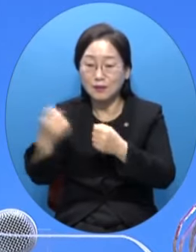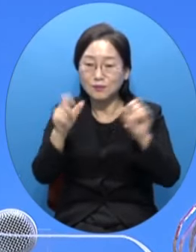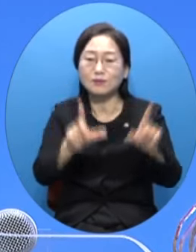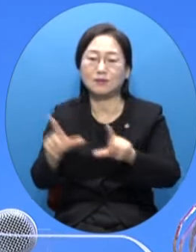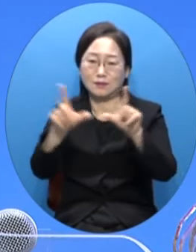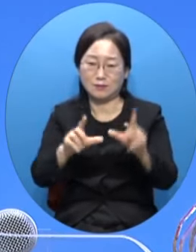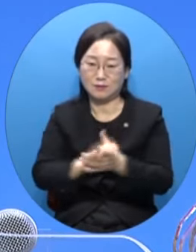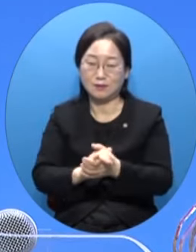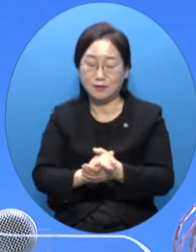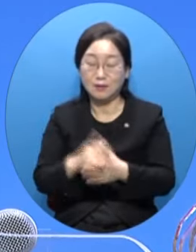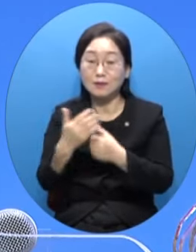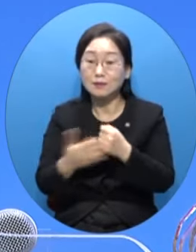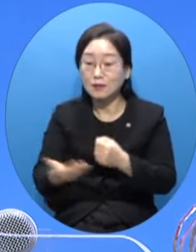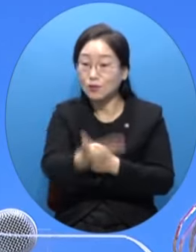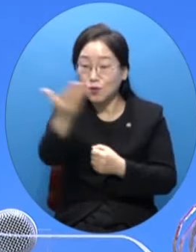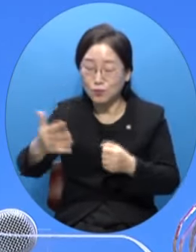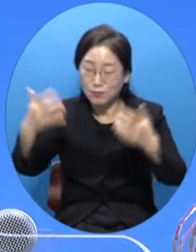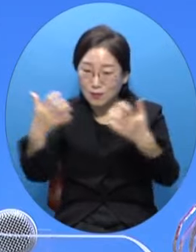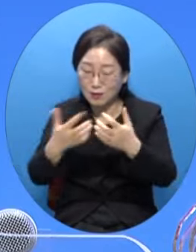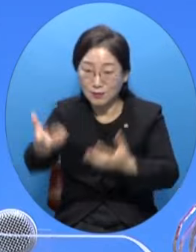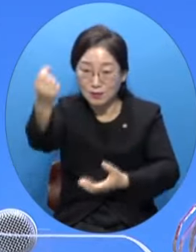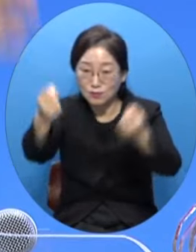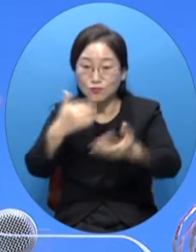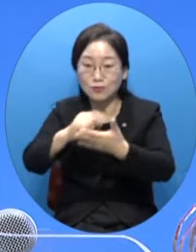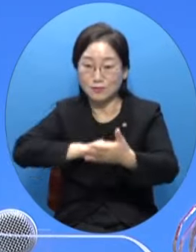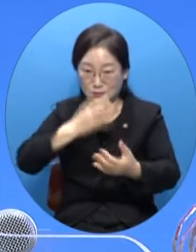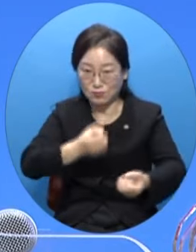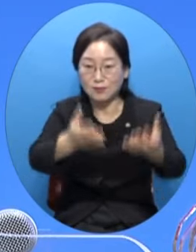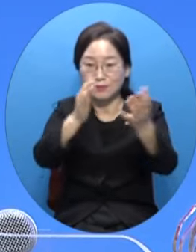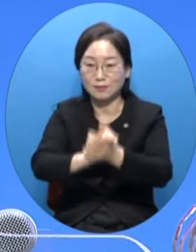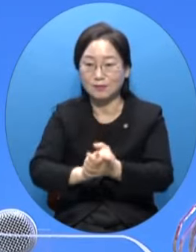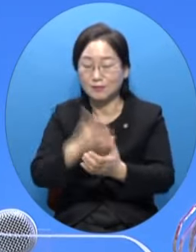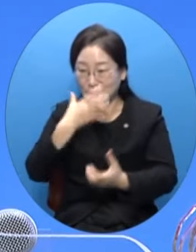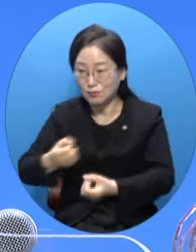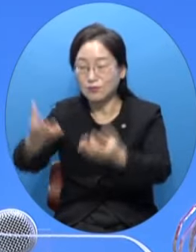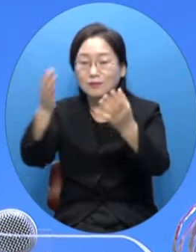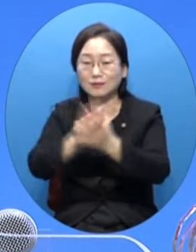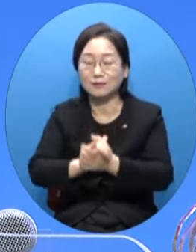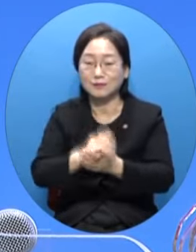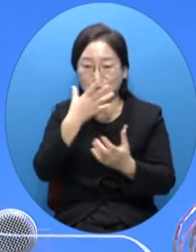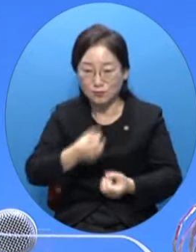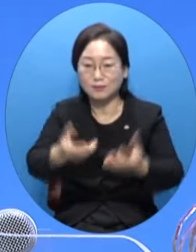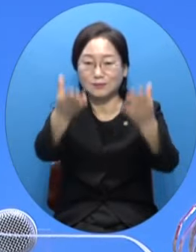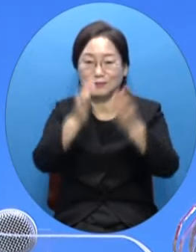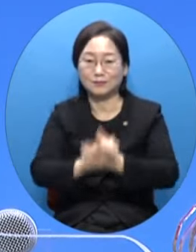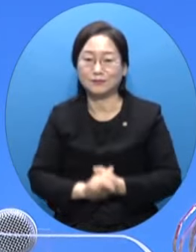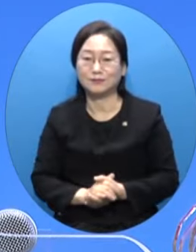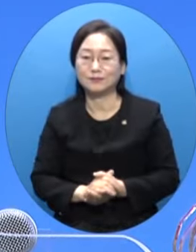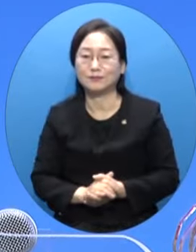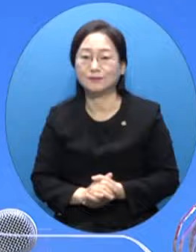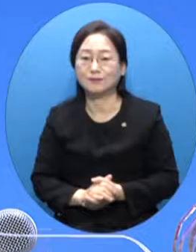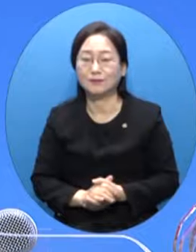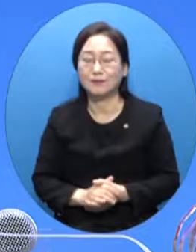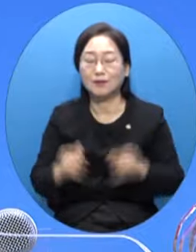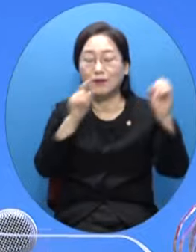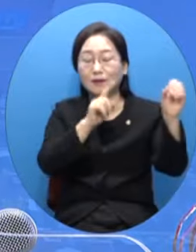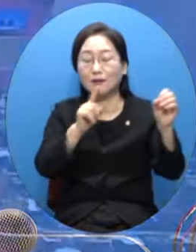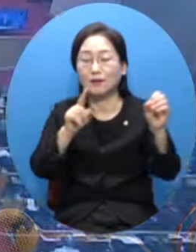것입니다. 그 은혜가 여러분 모두에게 넘쳐나시길 주님으로 축원합니다. 축원합니다. 축원합니다.